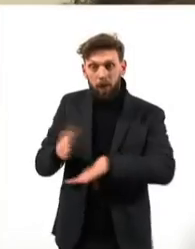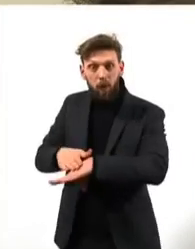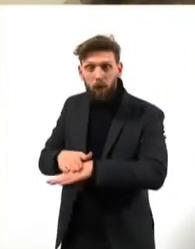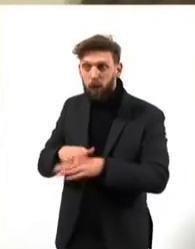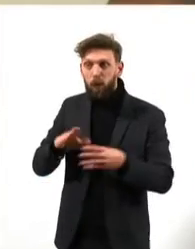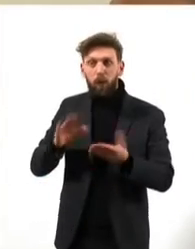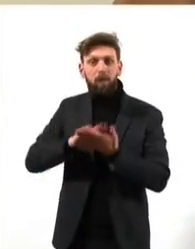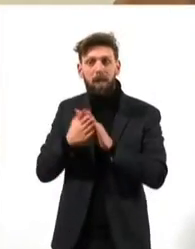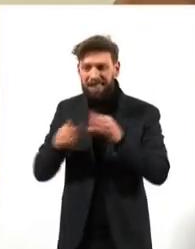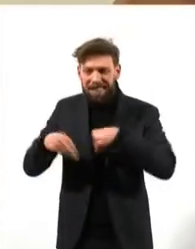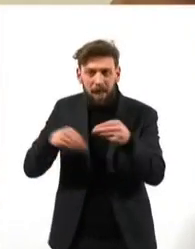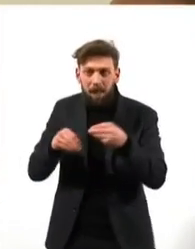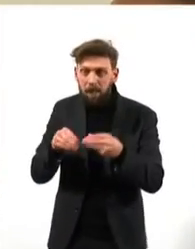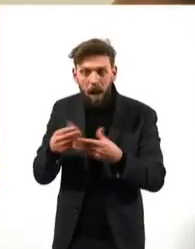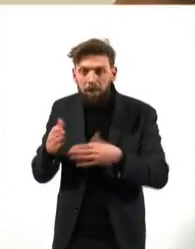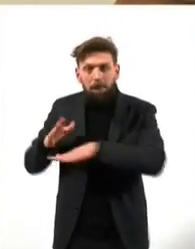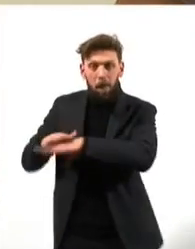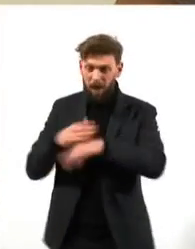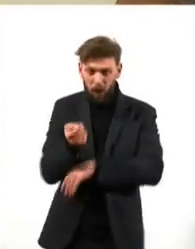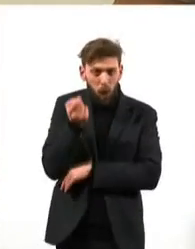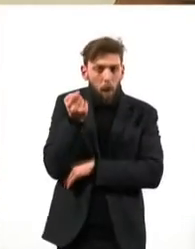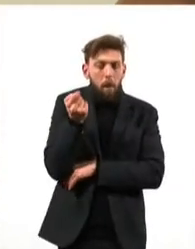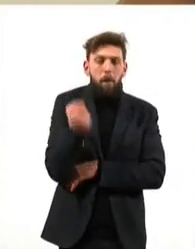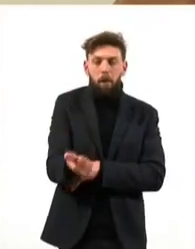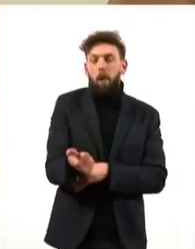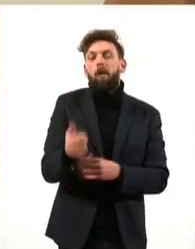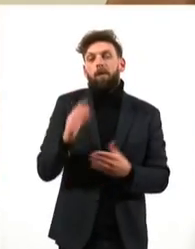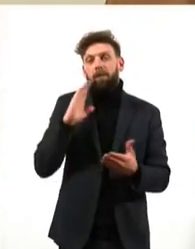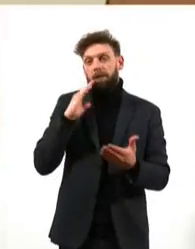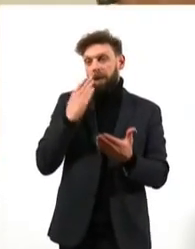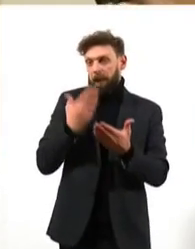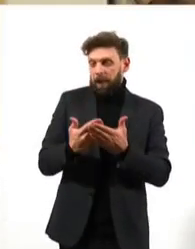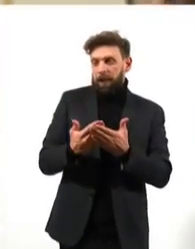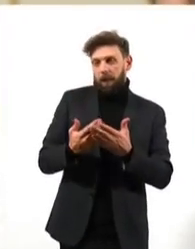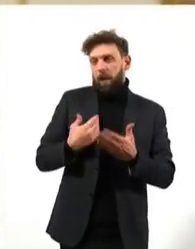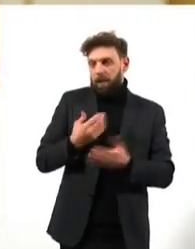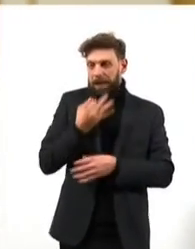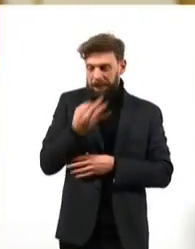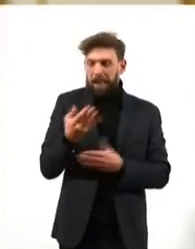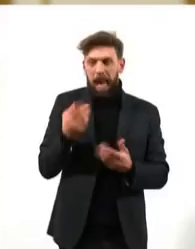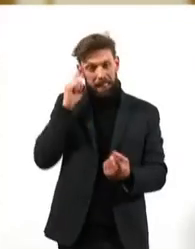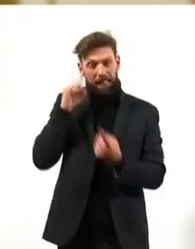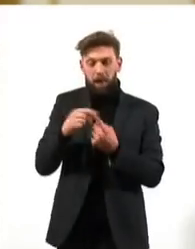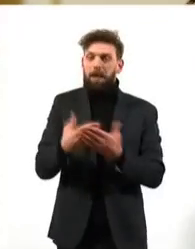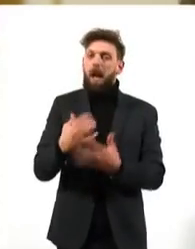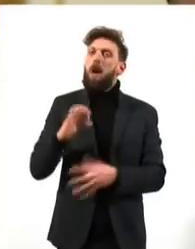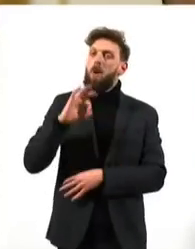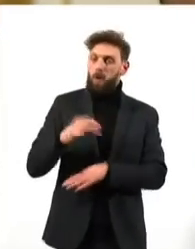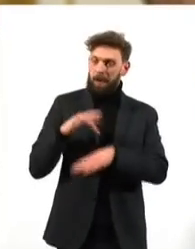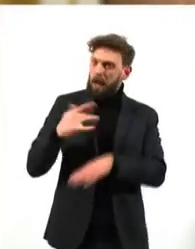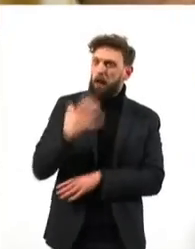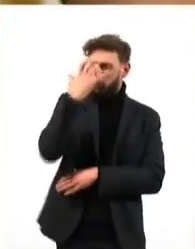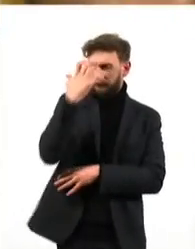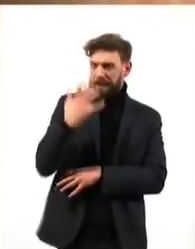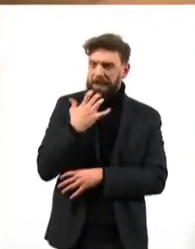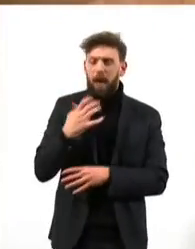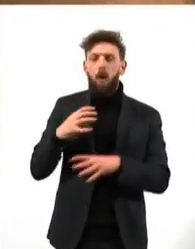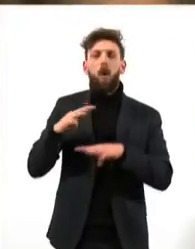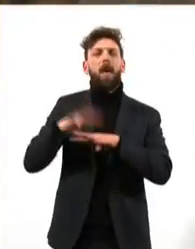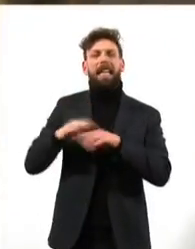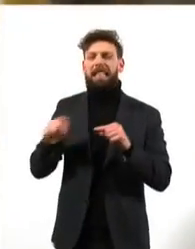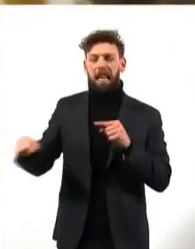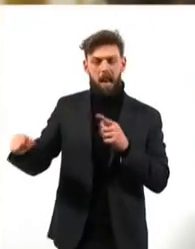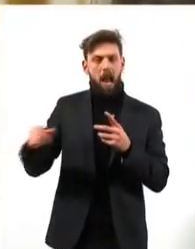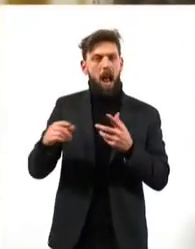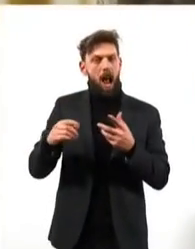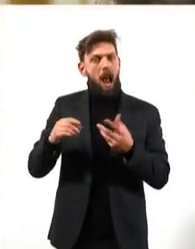autour. Donc, c'est vraiment un message pour vous dire que le sujet est très sérieux. Ça fait beaucoup de dégâts dans nos quartiers